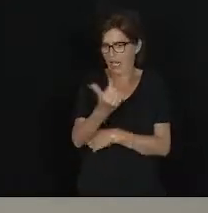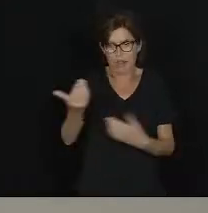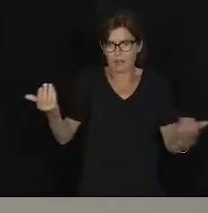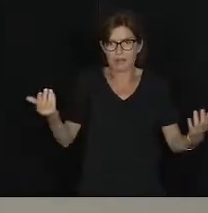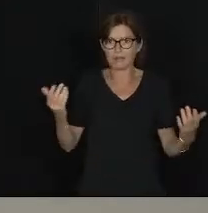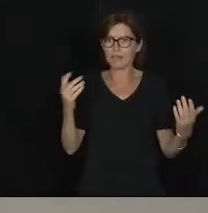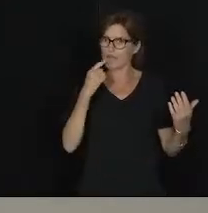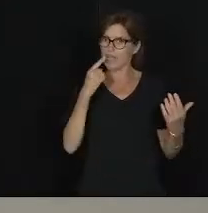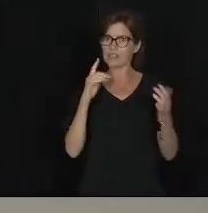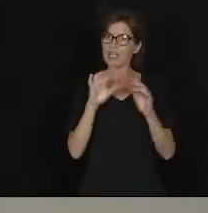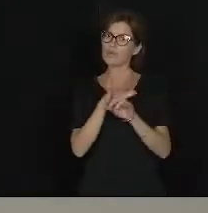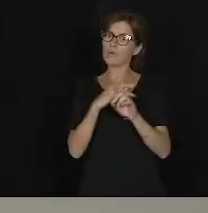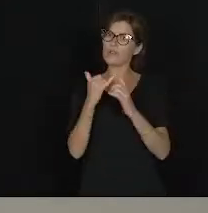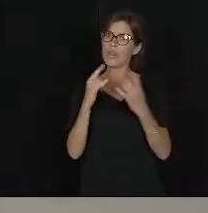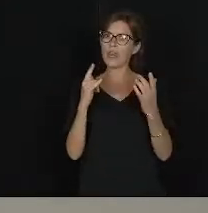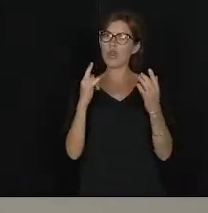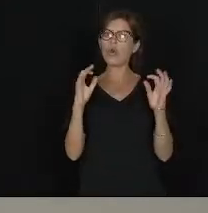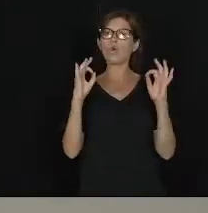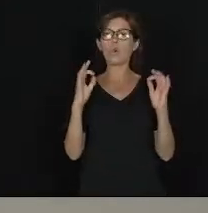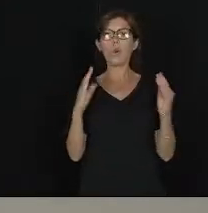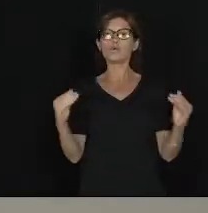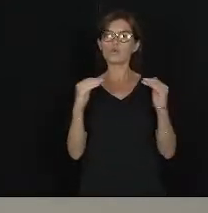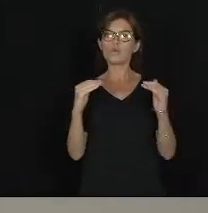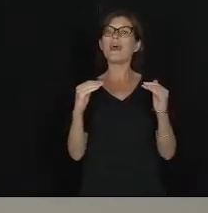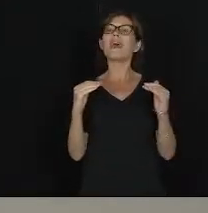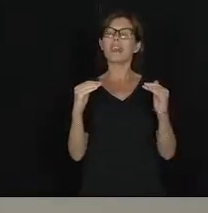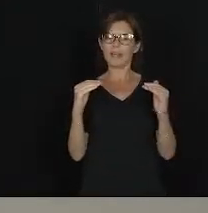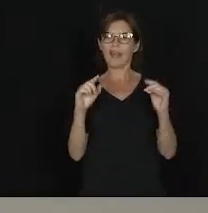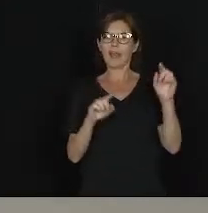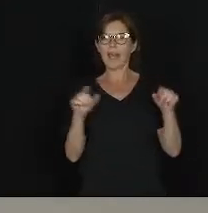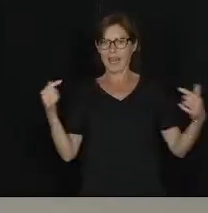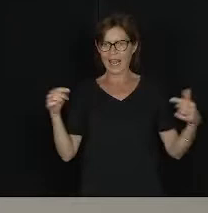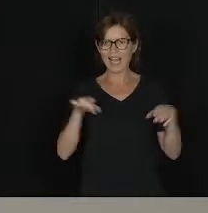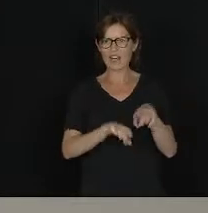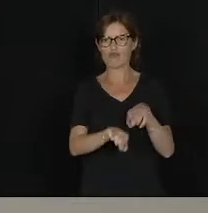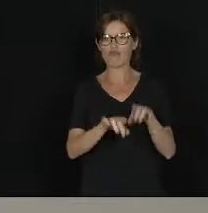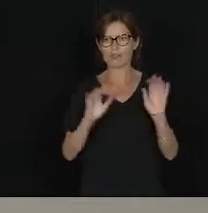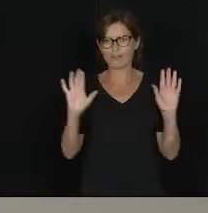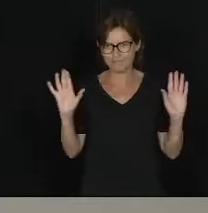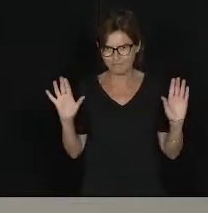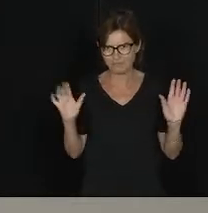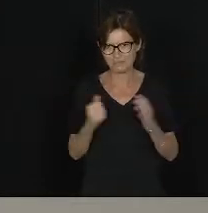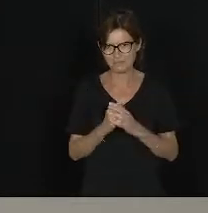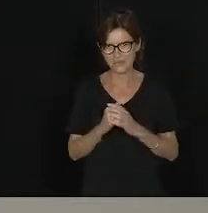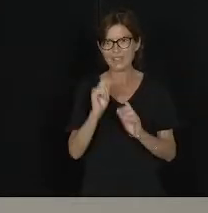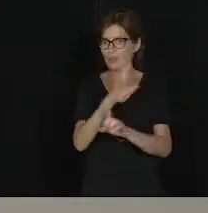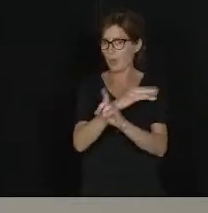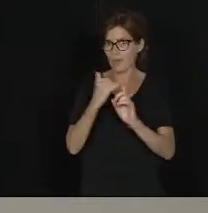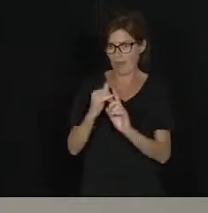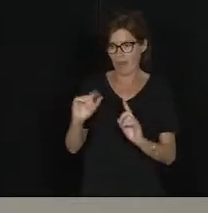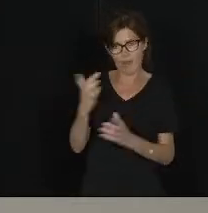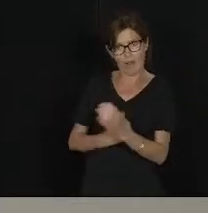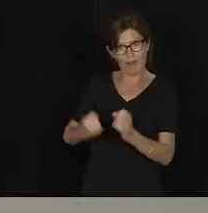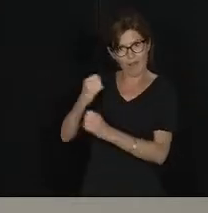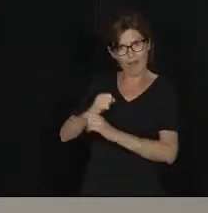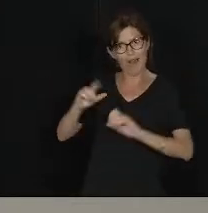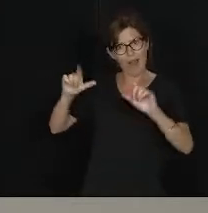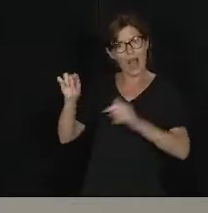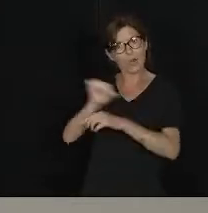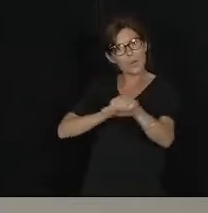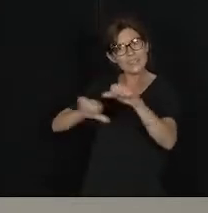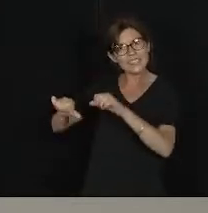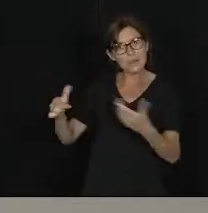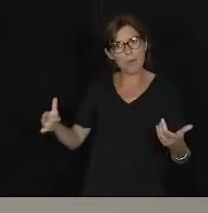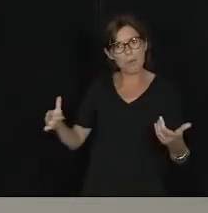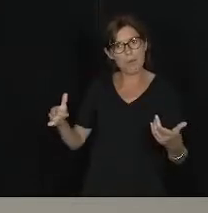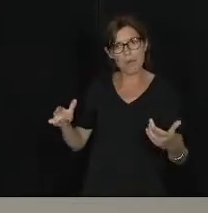fois juste mais inégalitaire. Cette Volksgemeinschaft, elle ne peut avoir lieu que dans